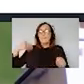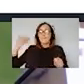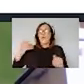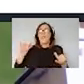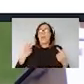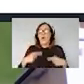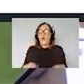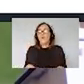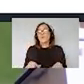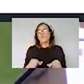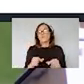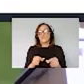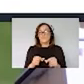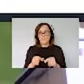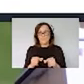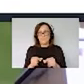osób,